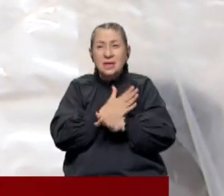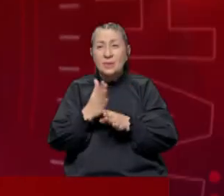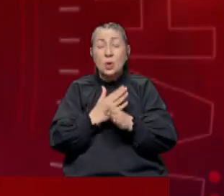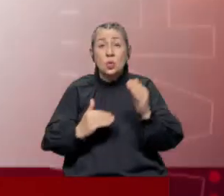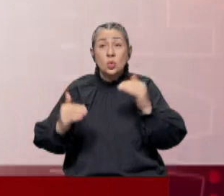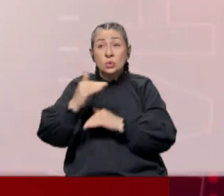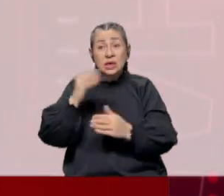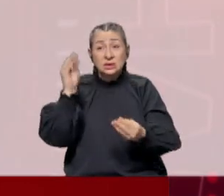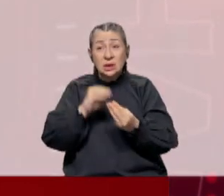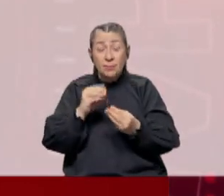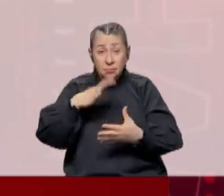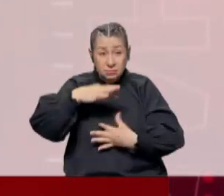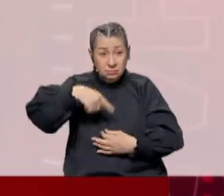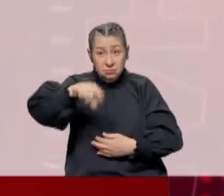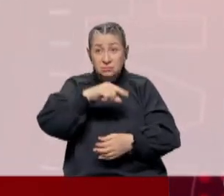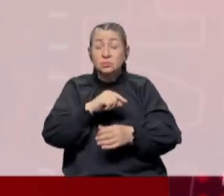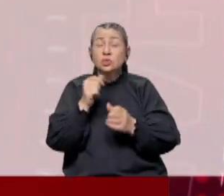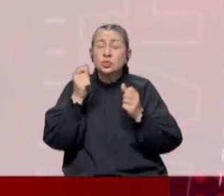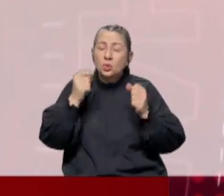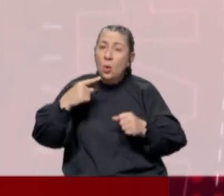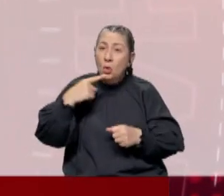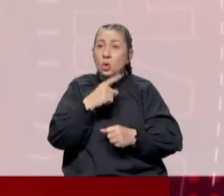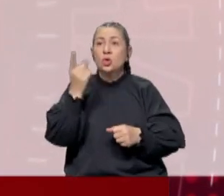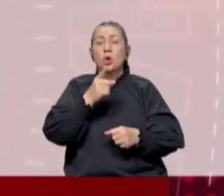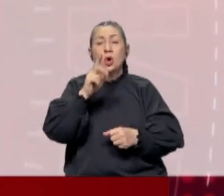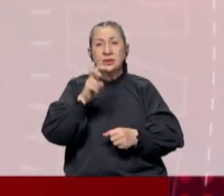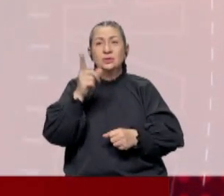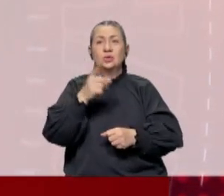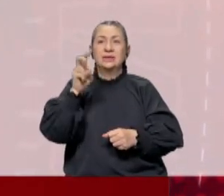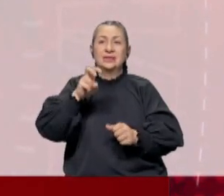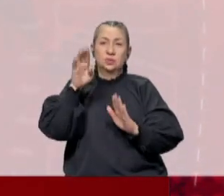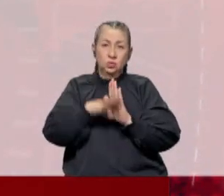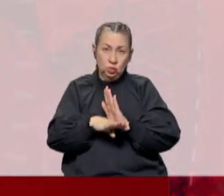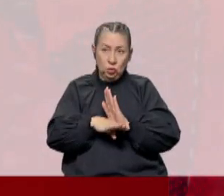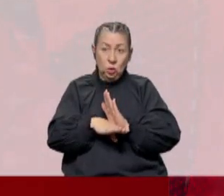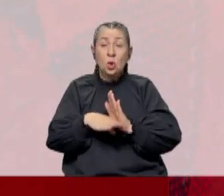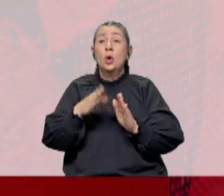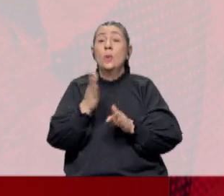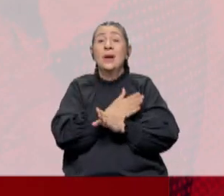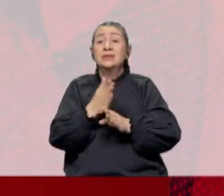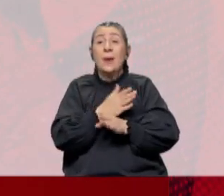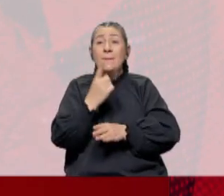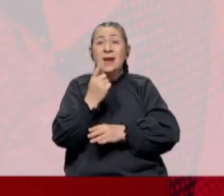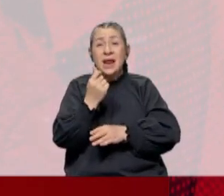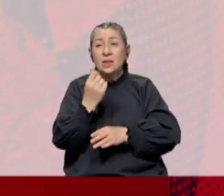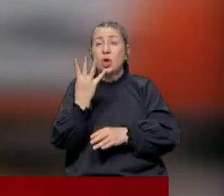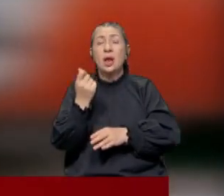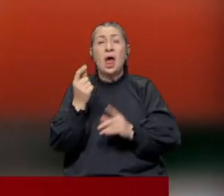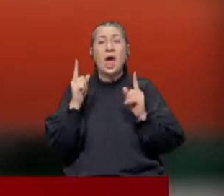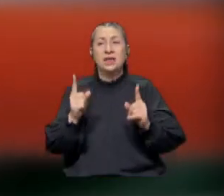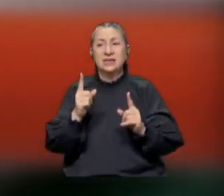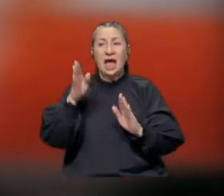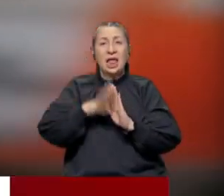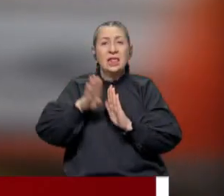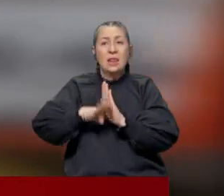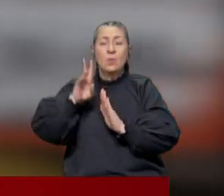zamlar tüketiciyi zorluyordu. %18 olan KDV oranı %8'e düşürüldü. Ürünlerde 1 lirayla 4 lira arasında